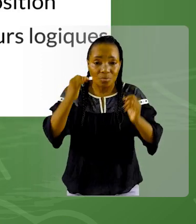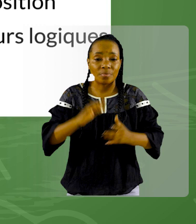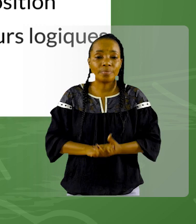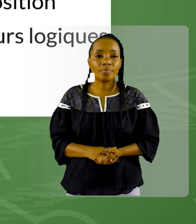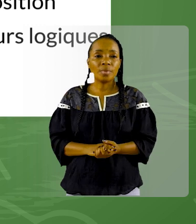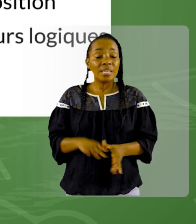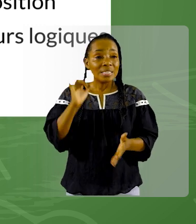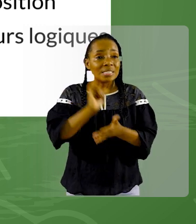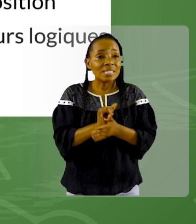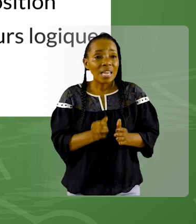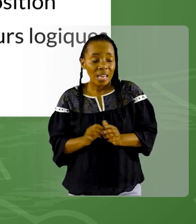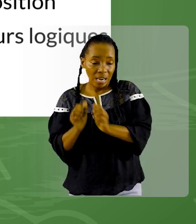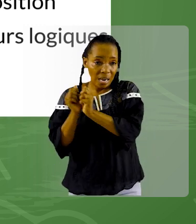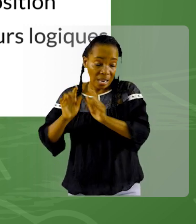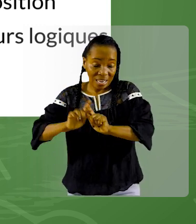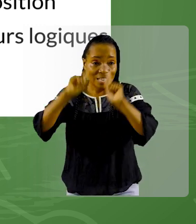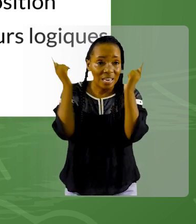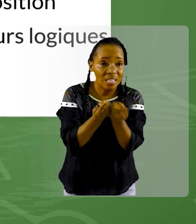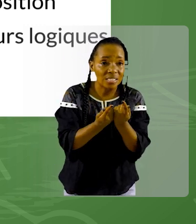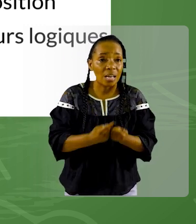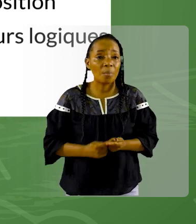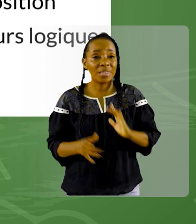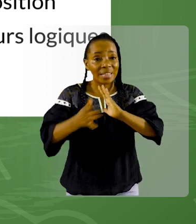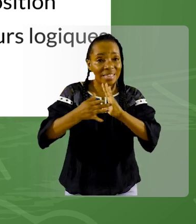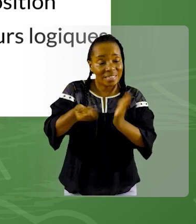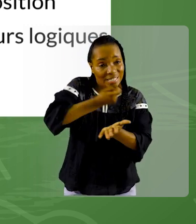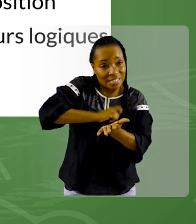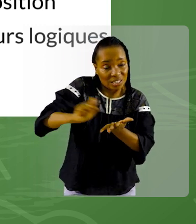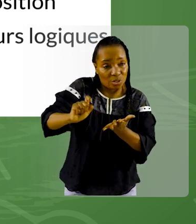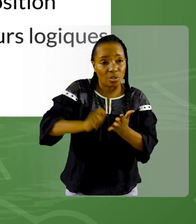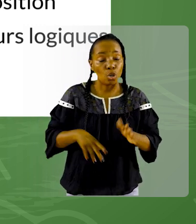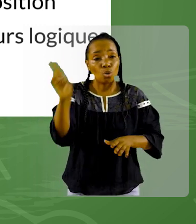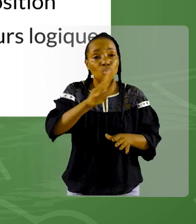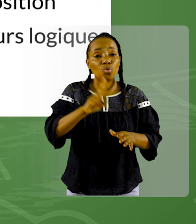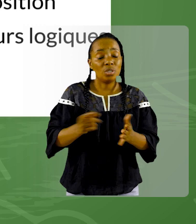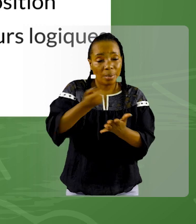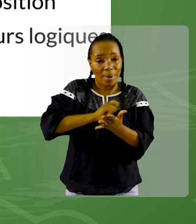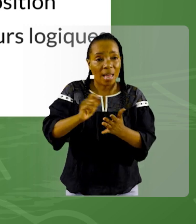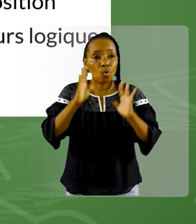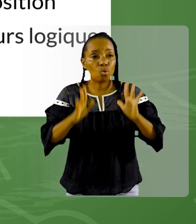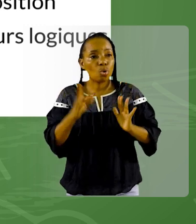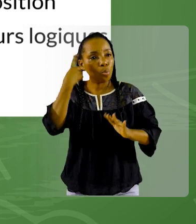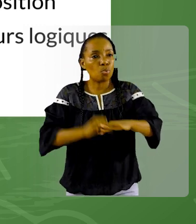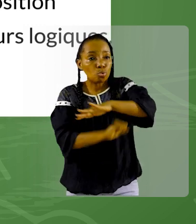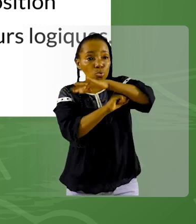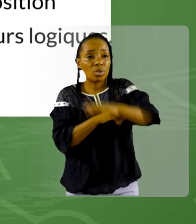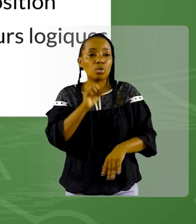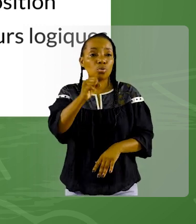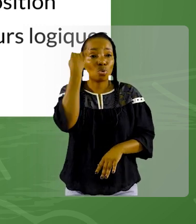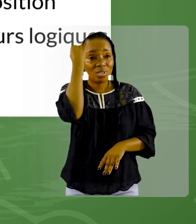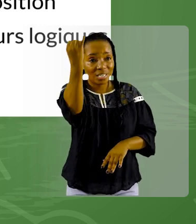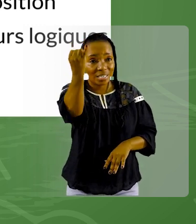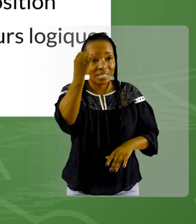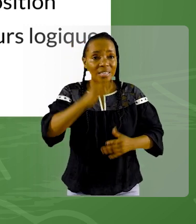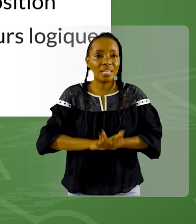des procédés d'écriture utilisés par l'auteur pour soutenir son point de vue. Elle inclut son mode